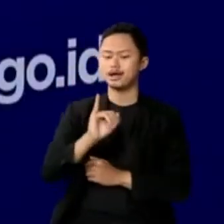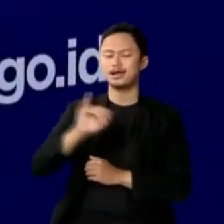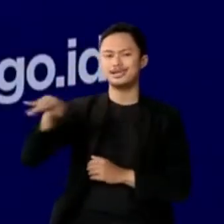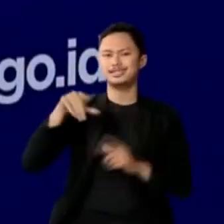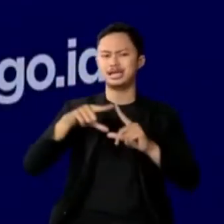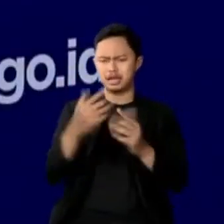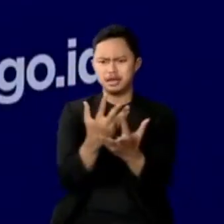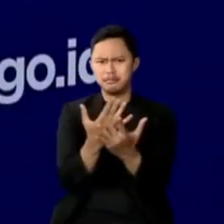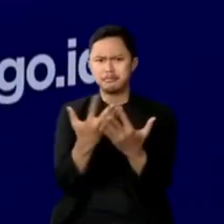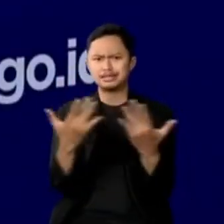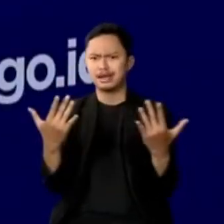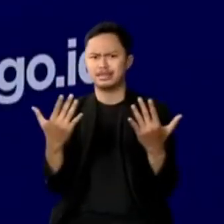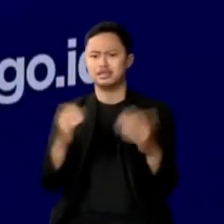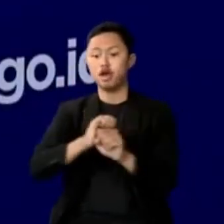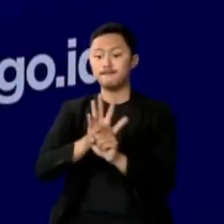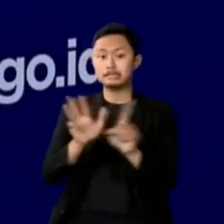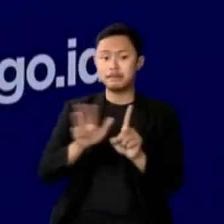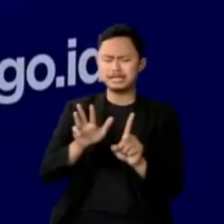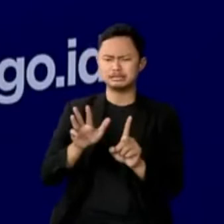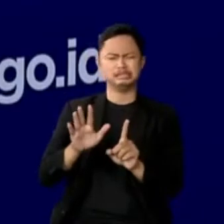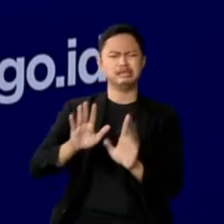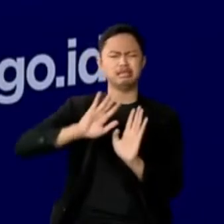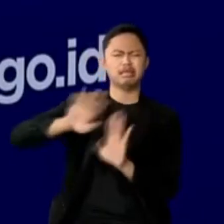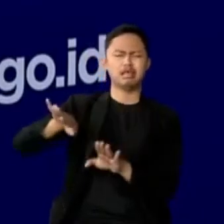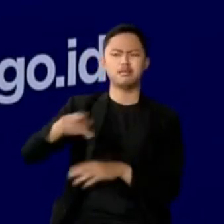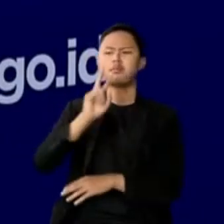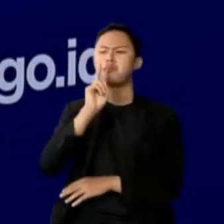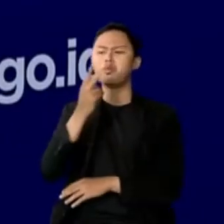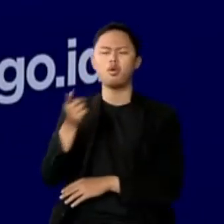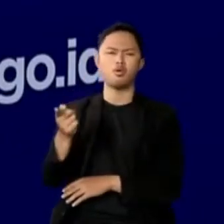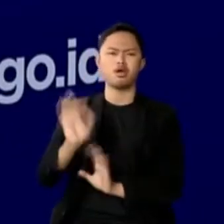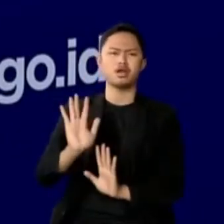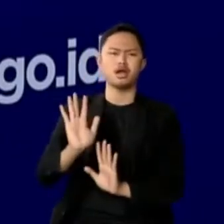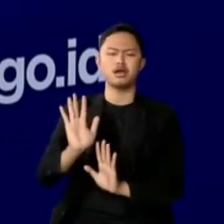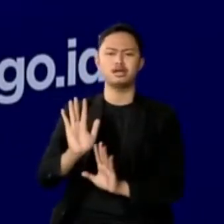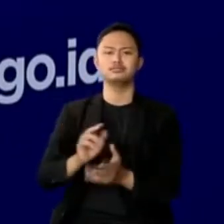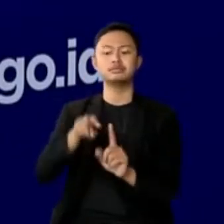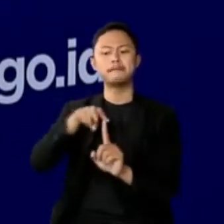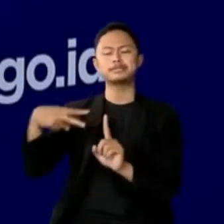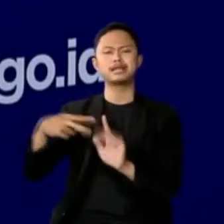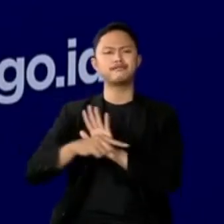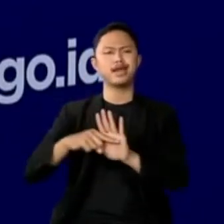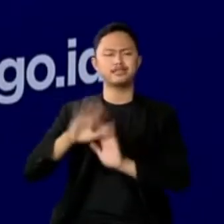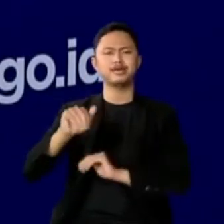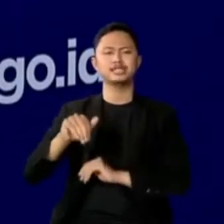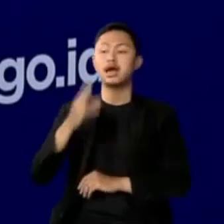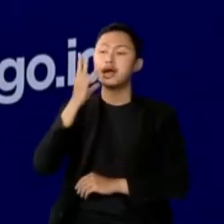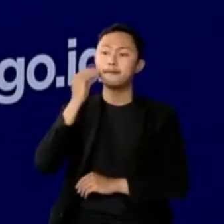masih banyak masyarakat yang belum percaya Pak dan stigma terhadap fitness juga masih kuat ditengah masyarakat berangkat dari pengalaman